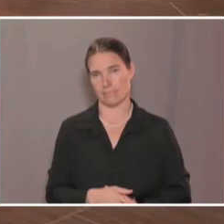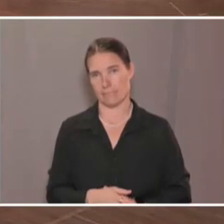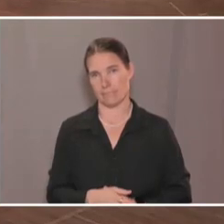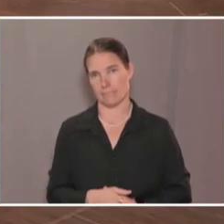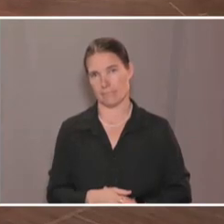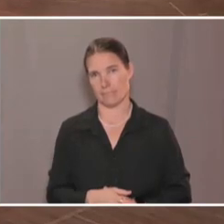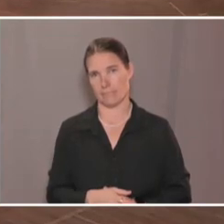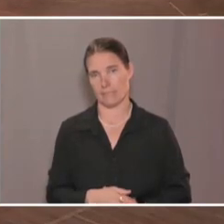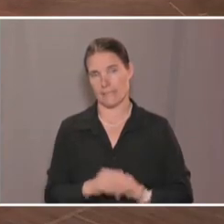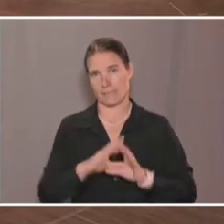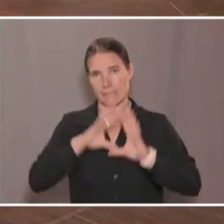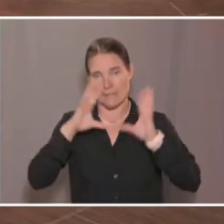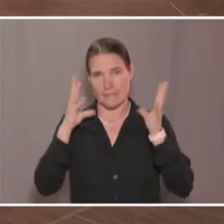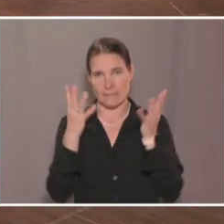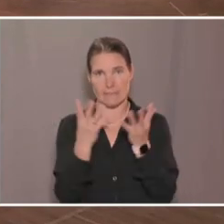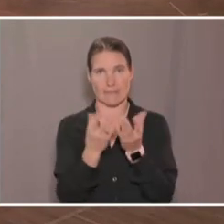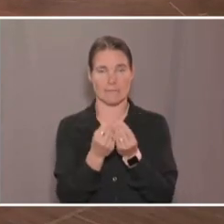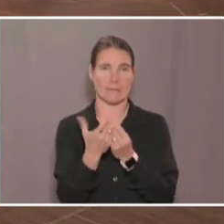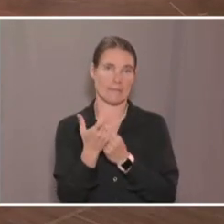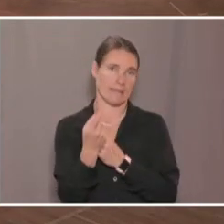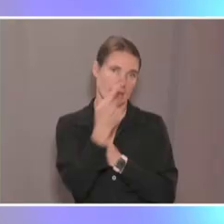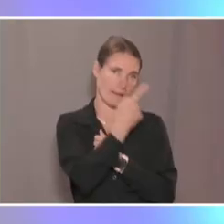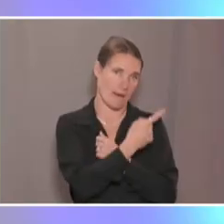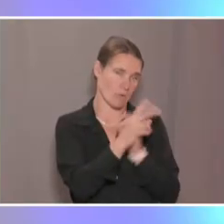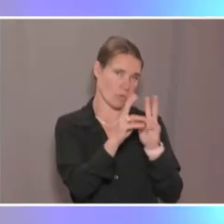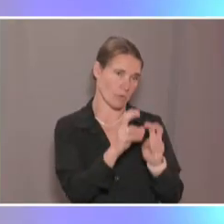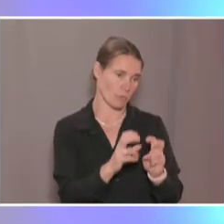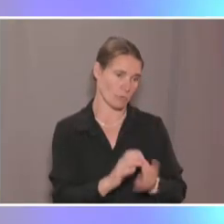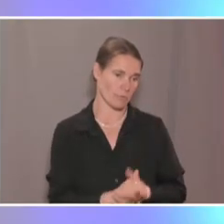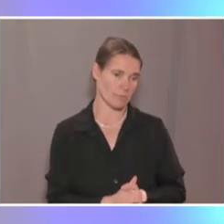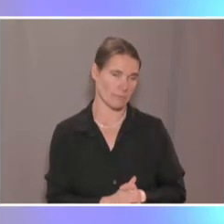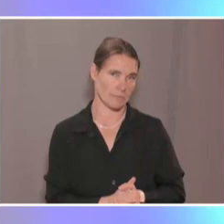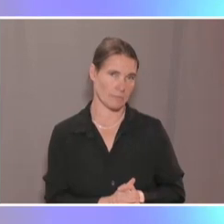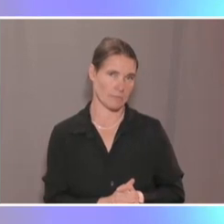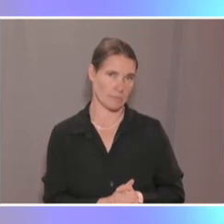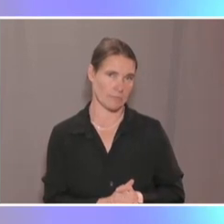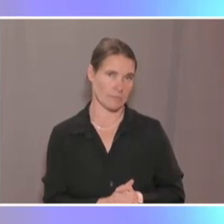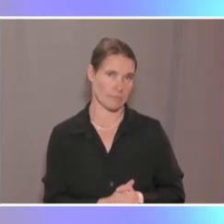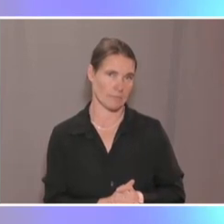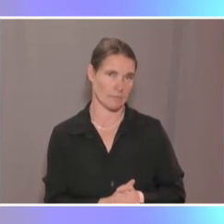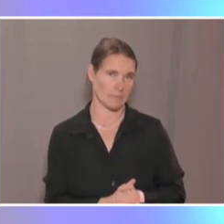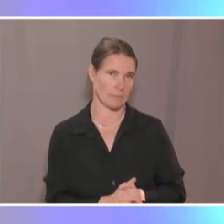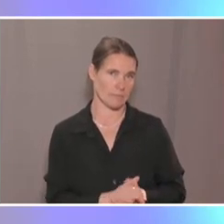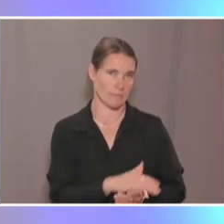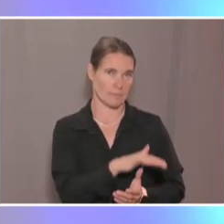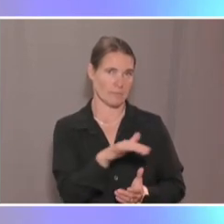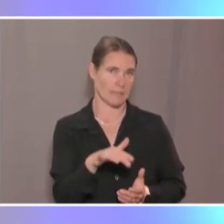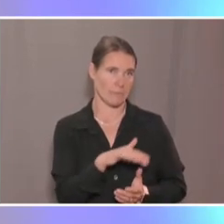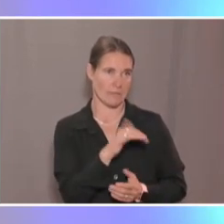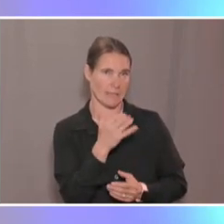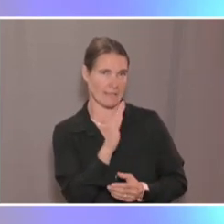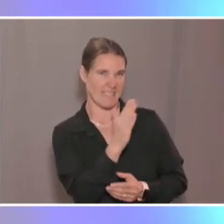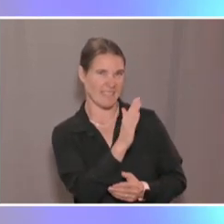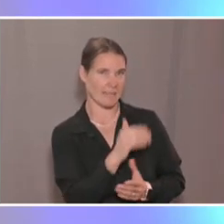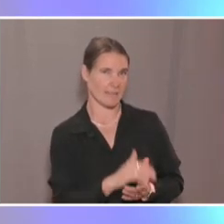Wir reden insgesamt von 20 Jahren. Markieren die Stichjahre Wandel? Gibt es eine gerichtete Tendenz?